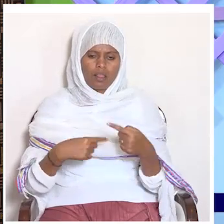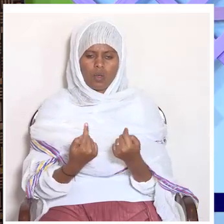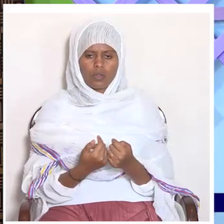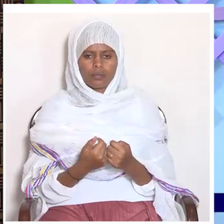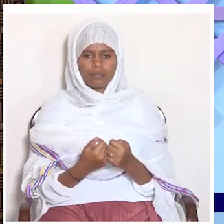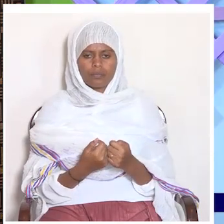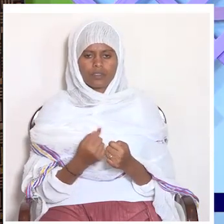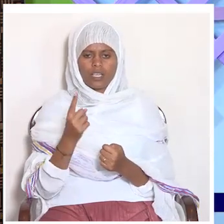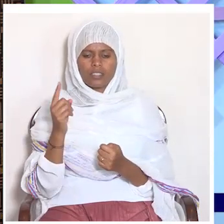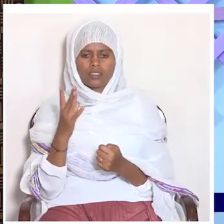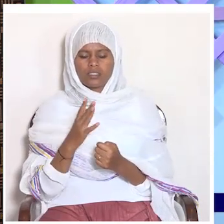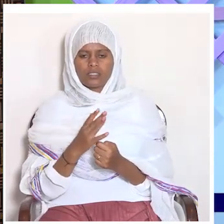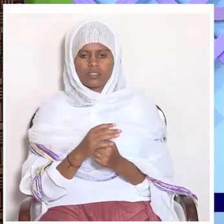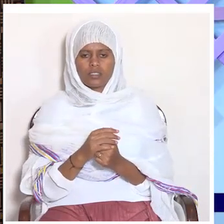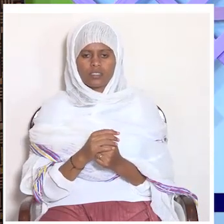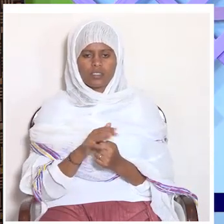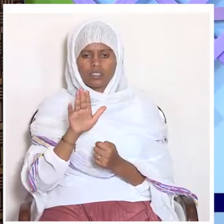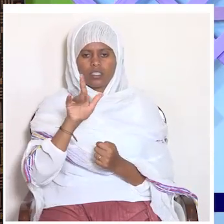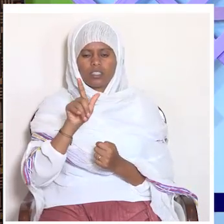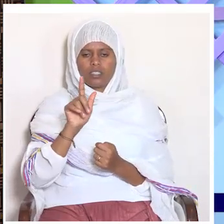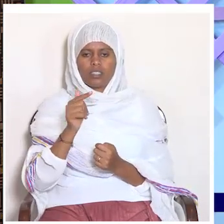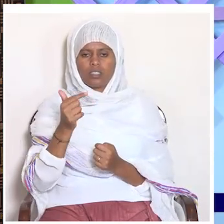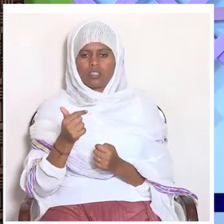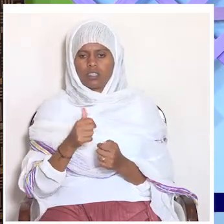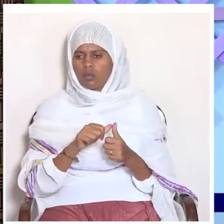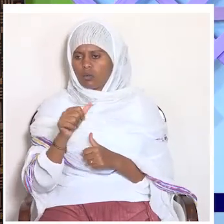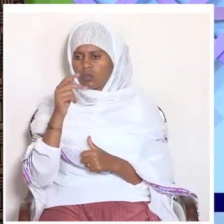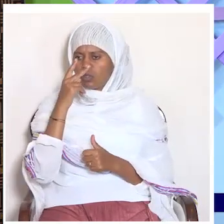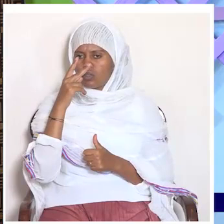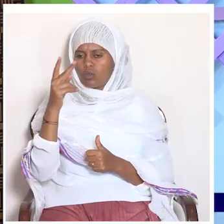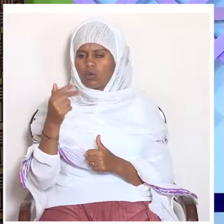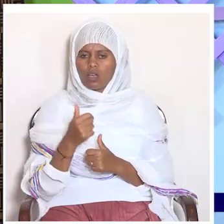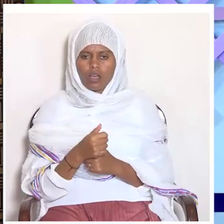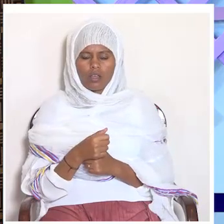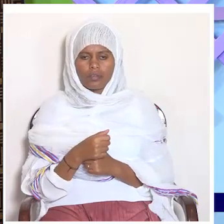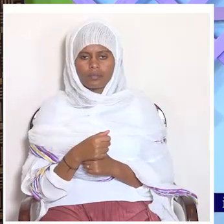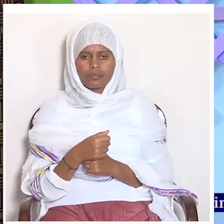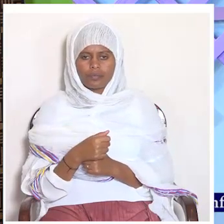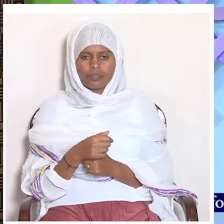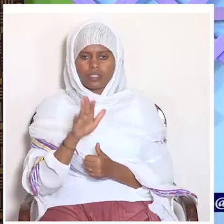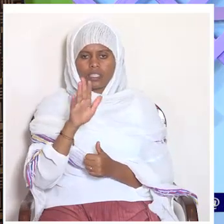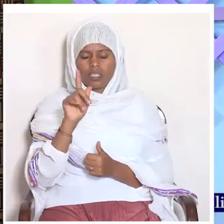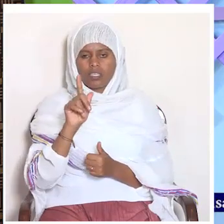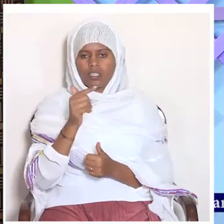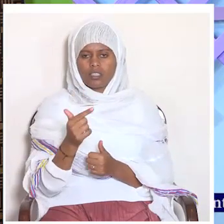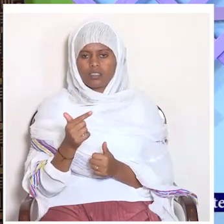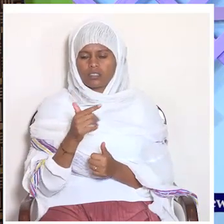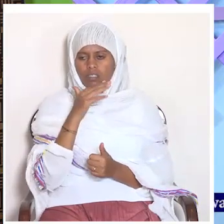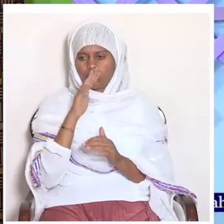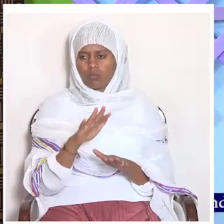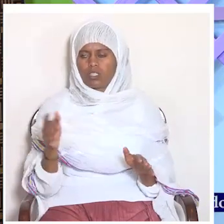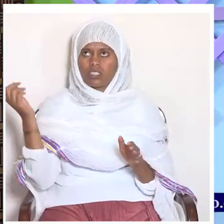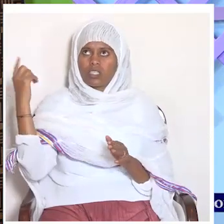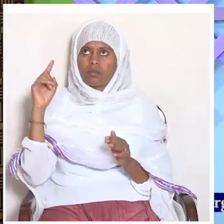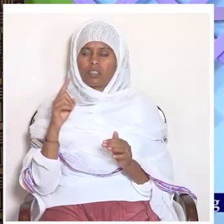ካብ መዓልታት ገለ መዓልቲ ሓደ ግዜ ንገነት ኣማዓድዩ ብምርኣይ ኣማዓድዩ ብምርኣይ ገነት ዝኣክል